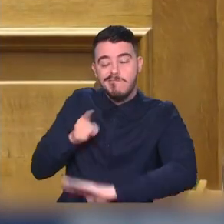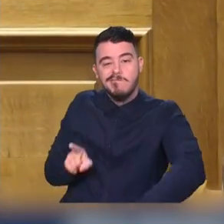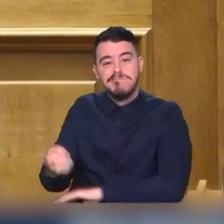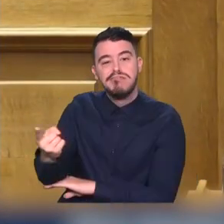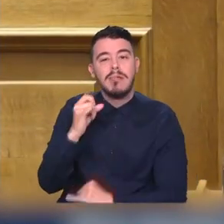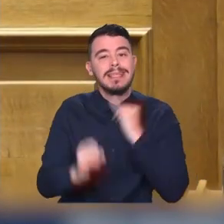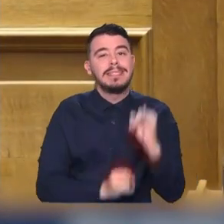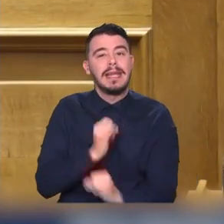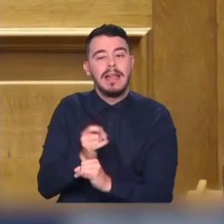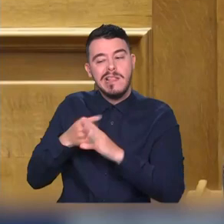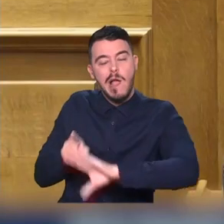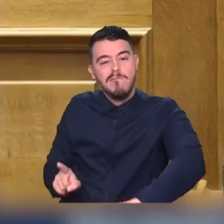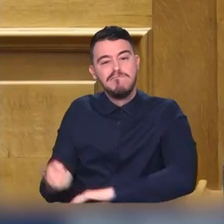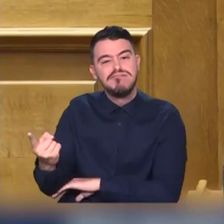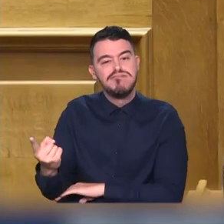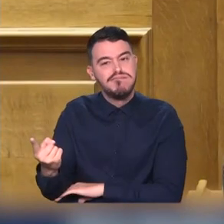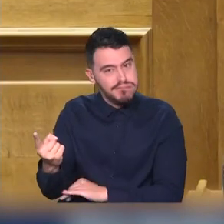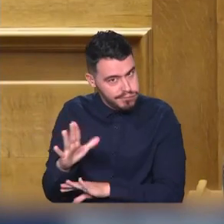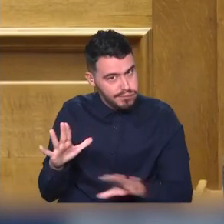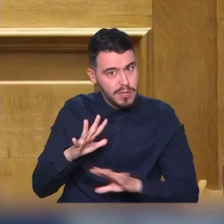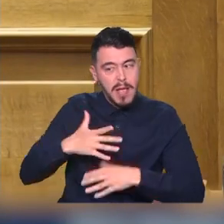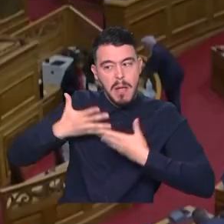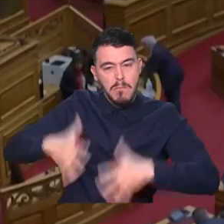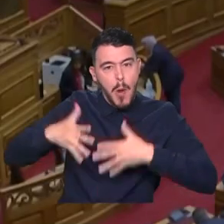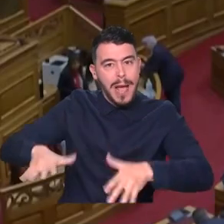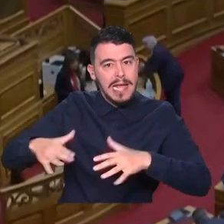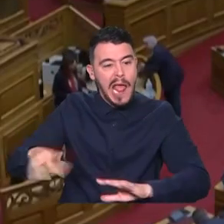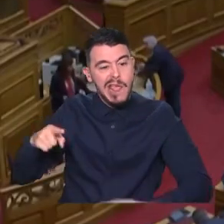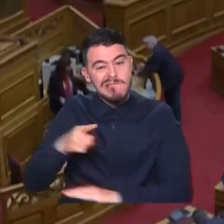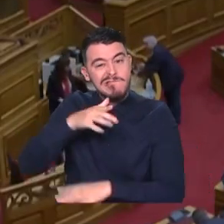θεώρησε πως είχαν πάρει κατευθύνσεις και εντολές από τον Κυριάκο Βελόπουλο.